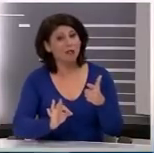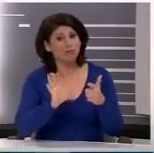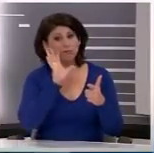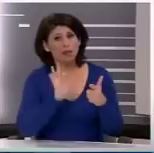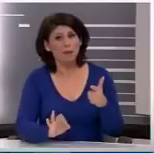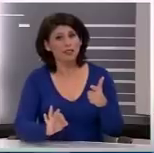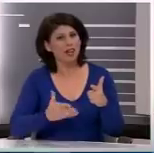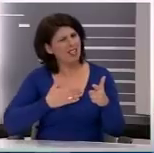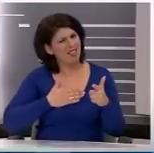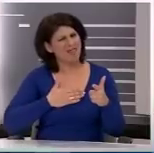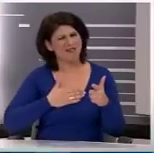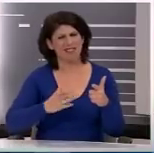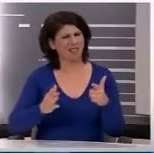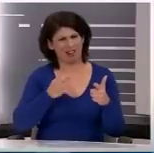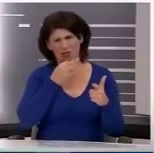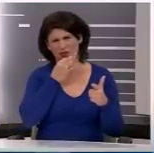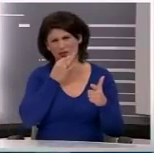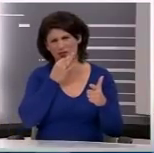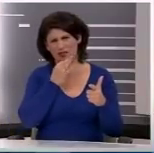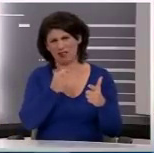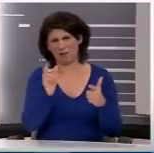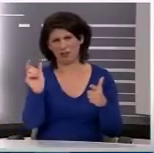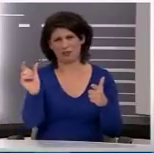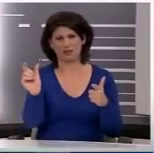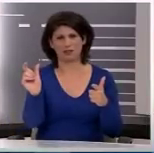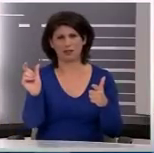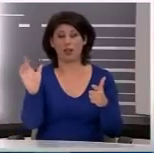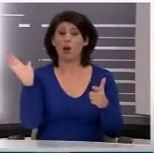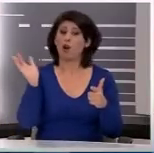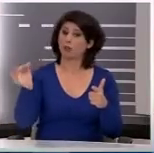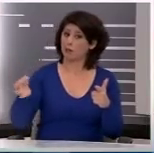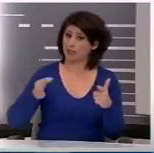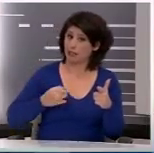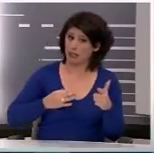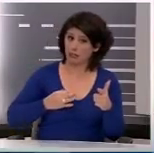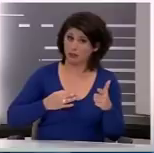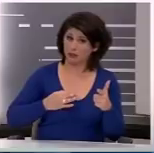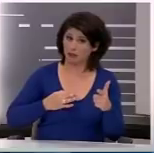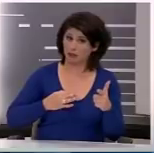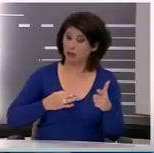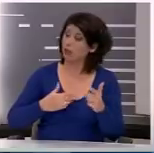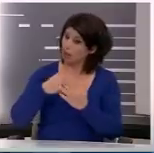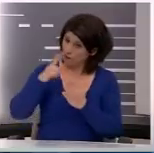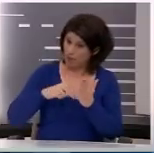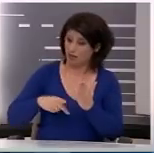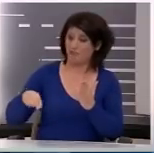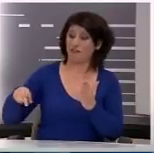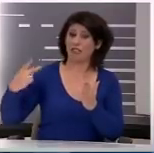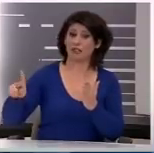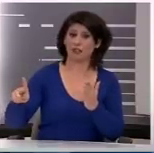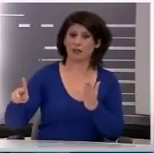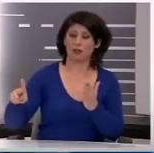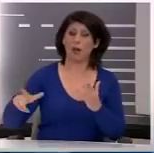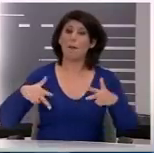ειλικρινά δεν θέλω να κάνω χαρακτηρισμούς. Όταν λέτε και ο φιλικός σας τύπος ότι